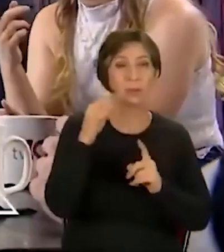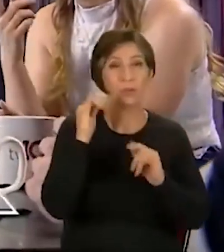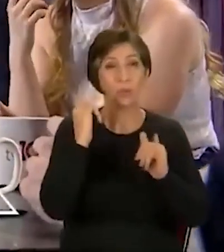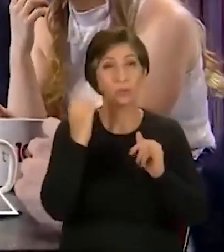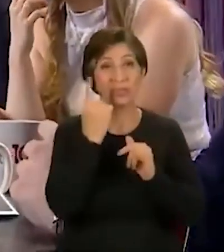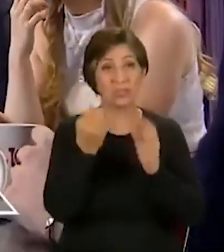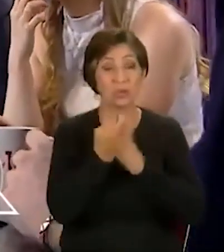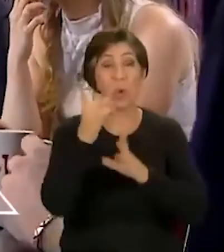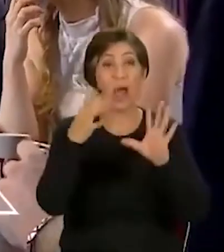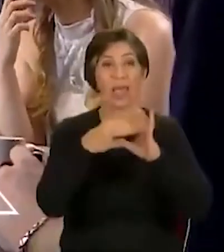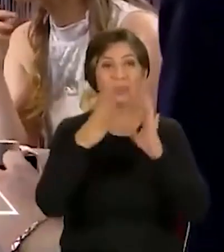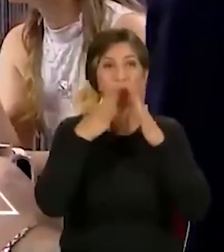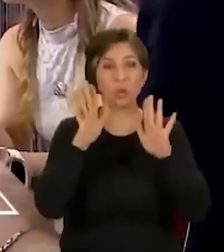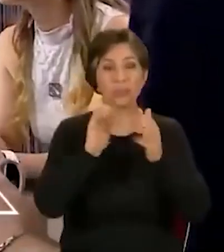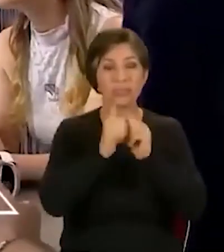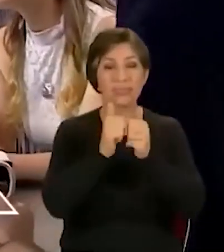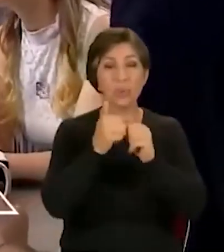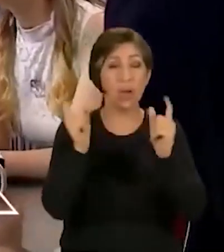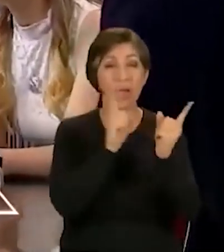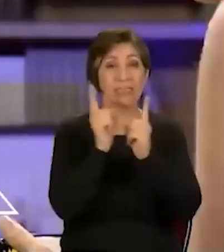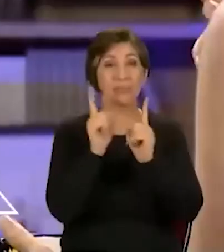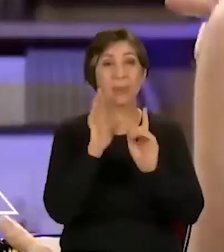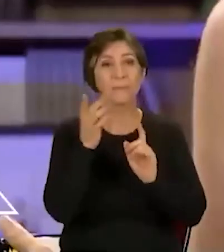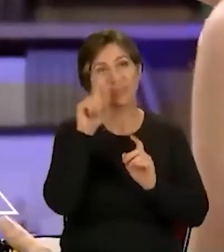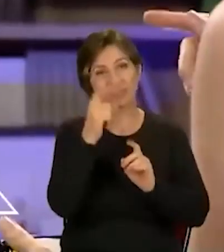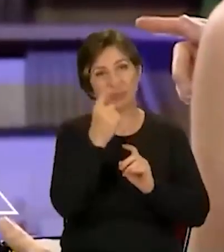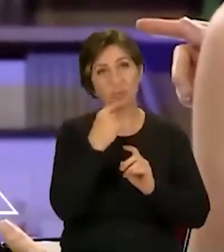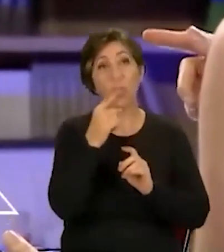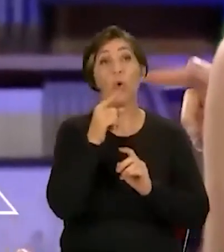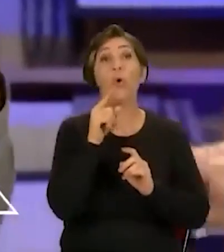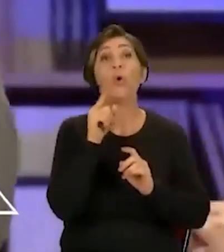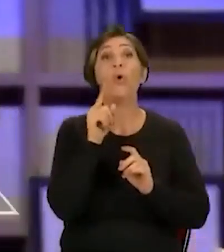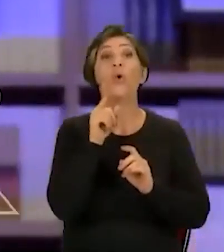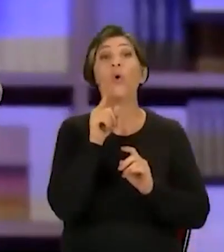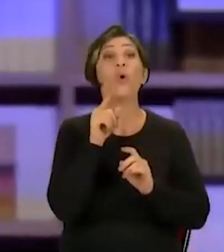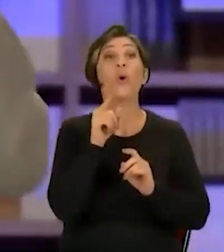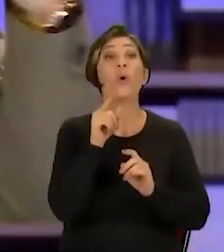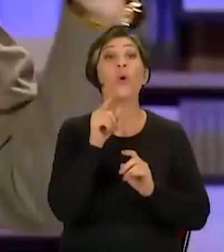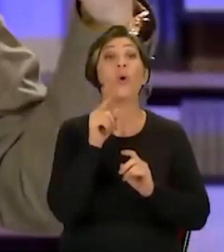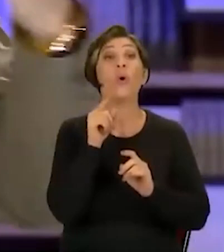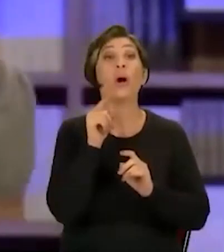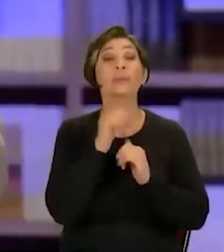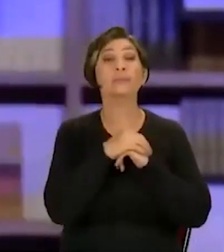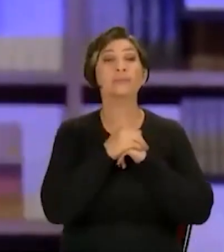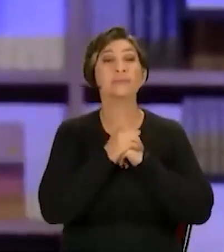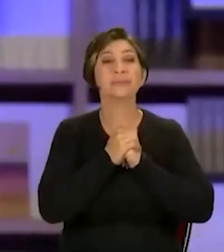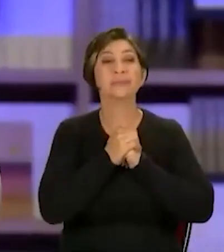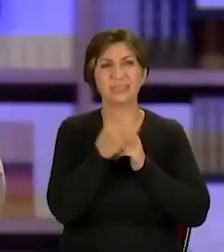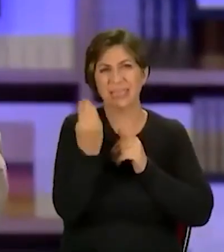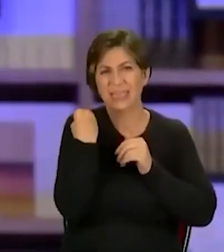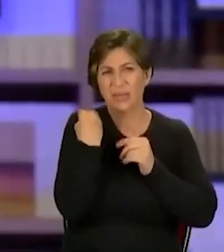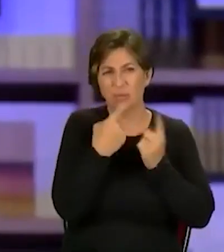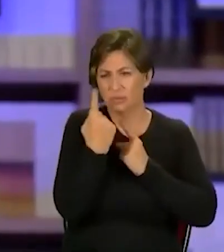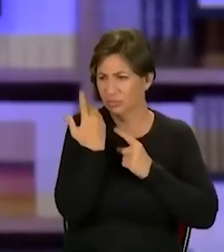oldu. Ya o alakası yok onun. Spor karşılaşması. Başka bir şey söyleyeceğim ama yani. O şeyini, o ya daha yeni